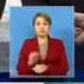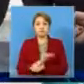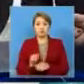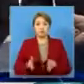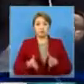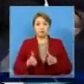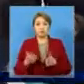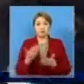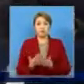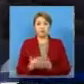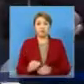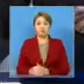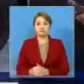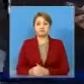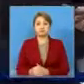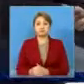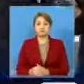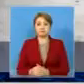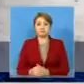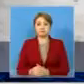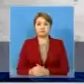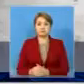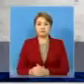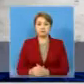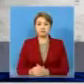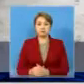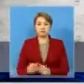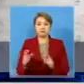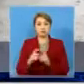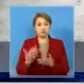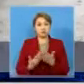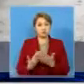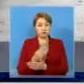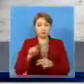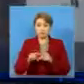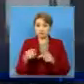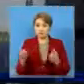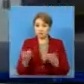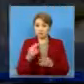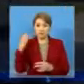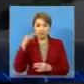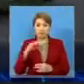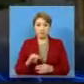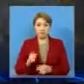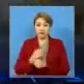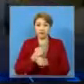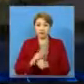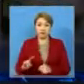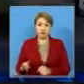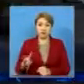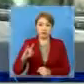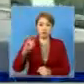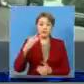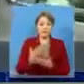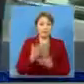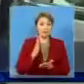чтобы своя техника была. Ну, это тоже нулевое. Да. К слову, вся новая техника была необходима для качественного функционирования воздушной гавани